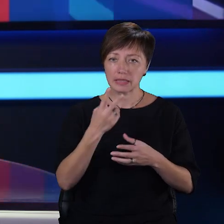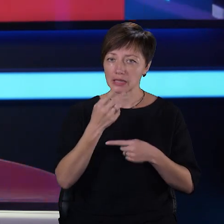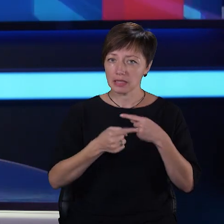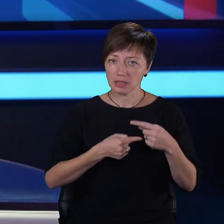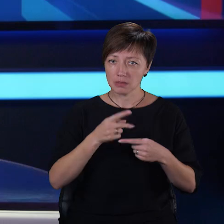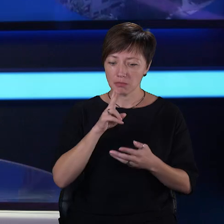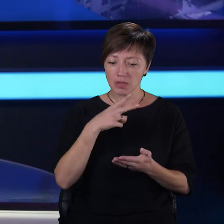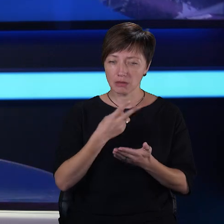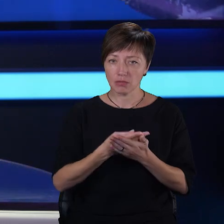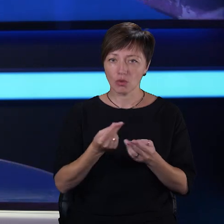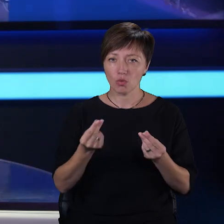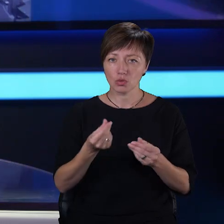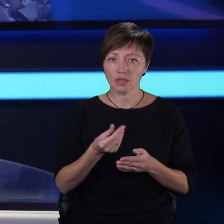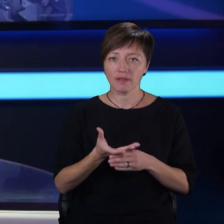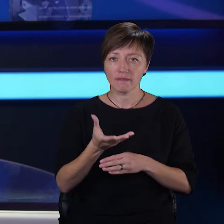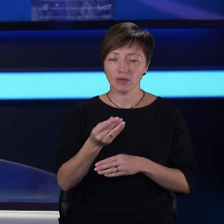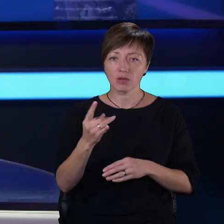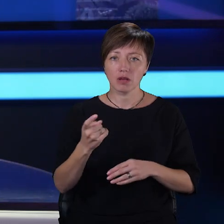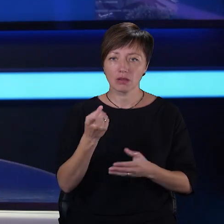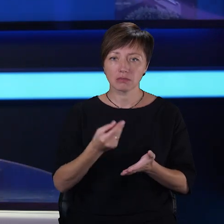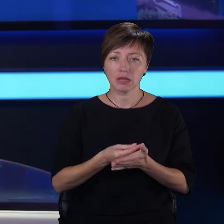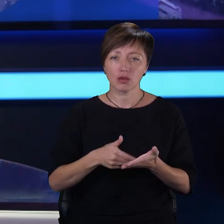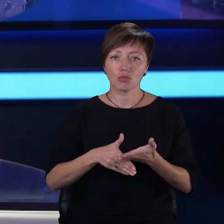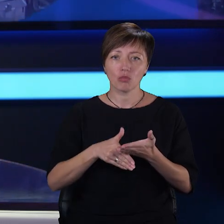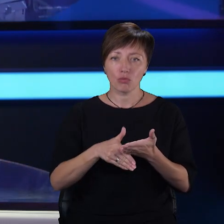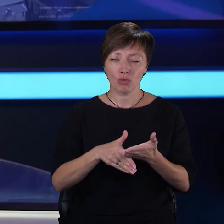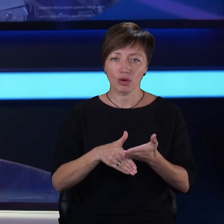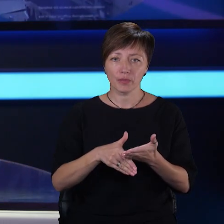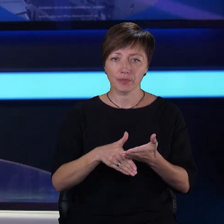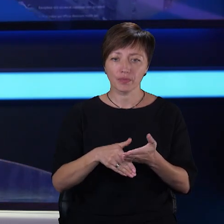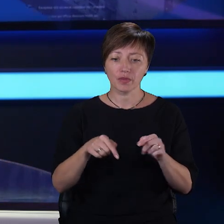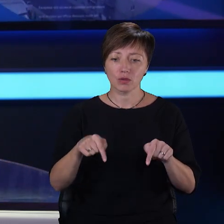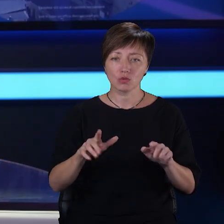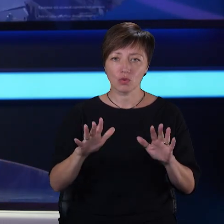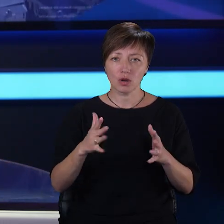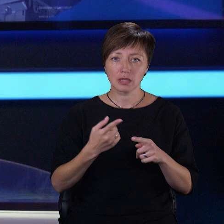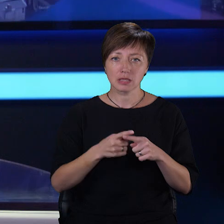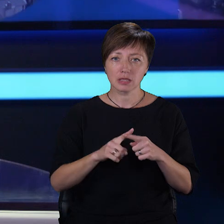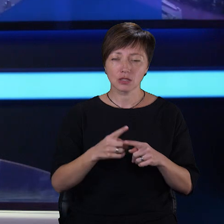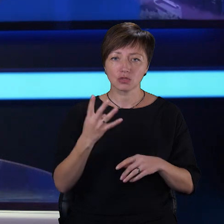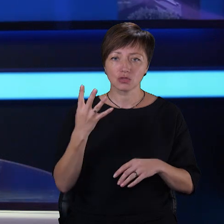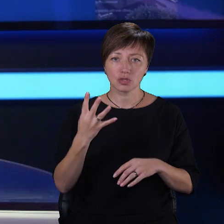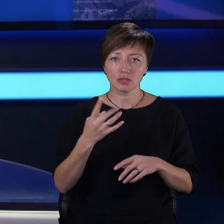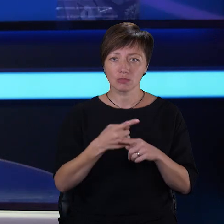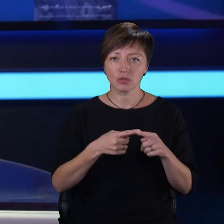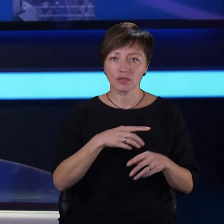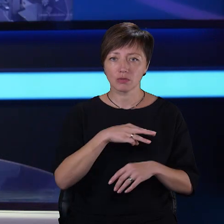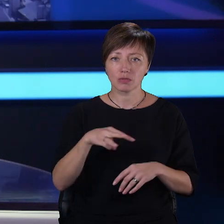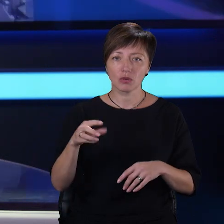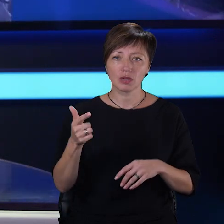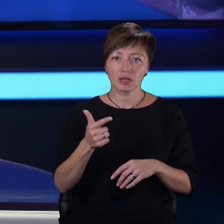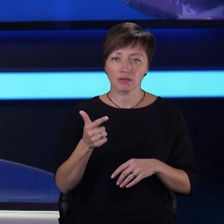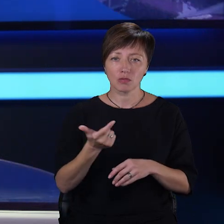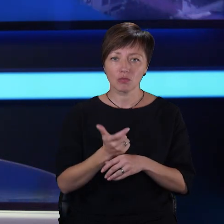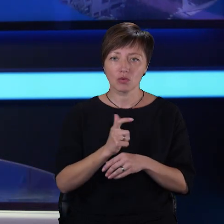Традиційно передбачили кошти на виплату одноразової матеріальної допомоги. Цього разу це майже 4,5 мільйона гривень